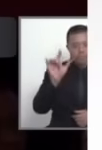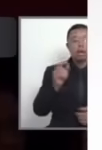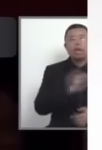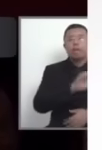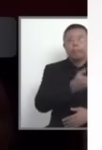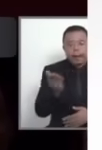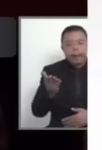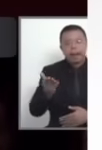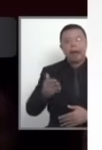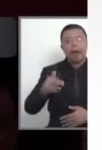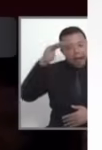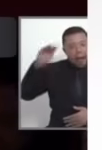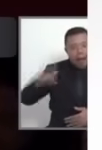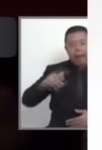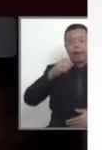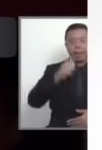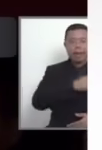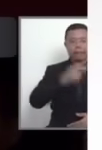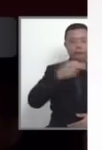bagaimana ya.